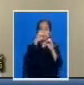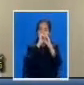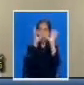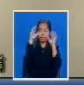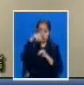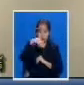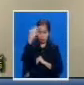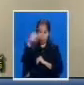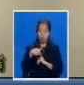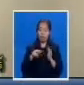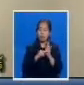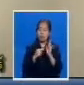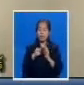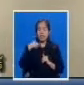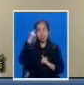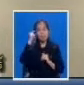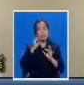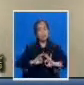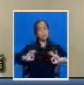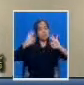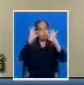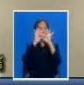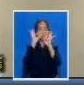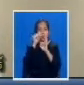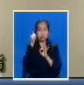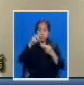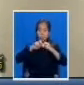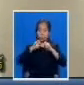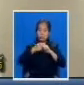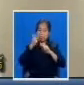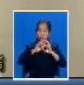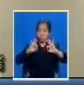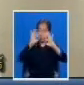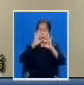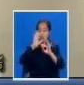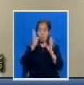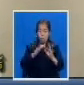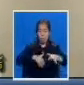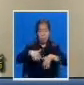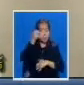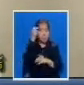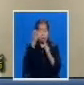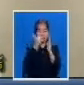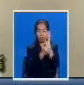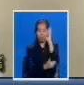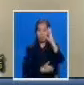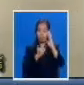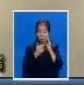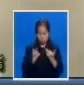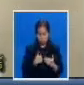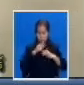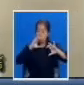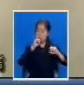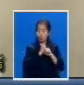งนะครับซึ่งผมคิดว่ามีความหมายมีความสำคัญกับพี่น้องประชาชนจำนวนมากในชนบทซึ่งเราก็จะเดินหน้าทำเรื่